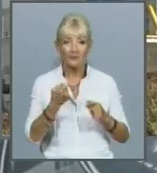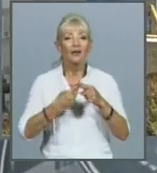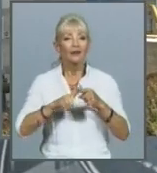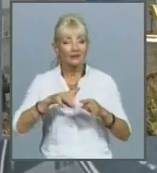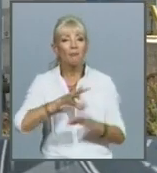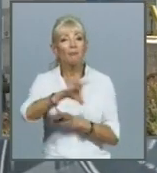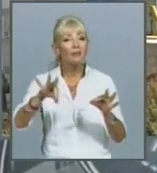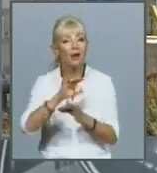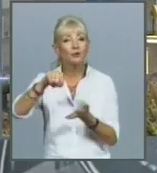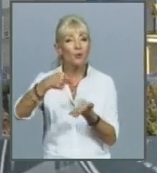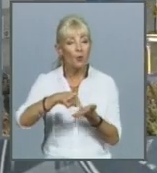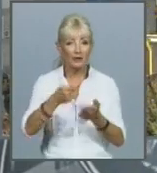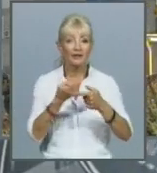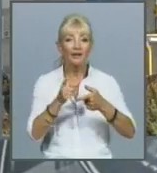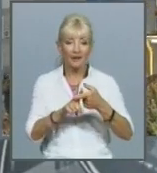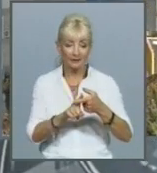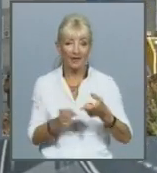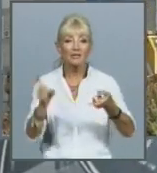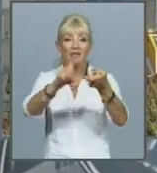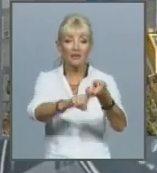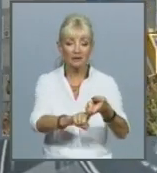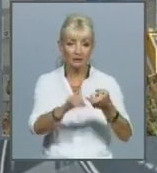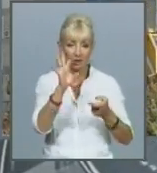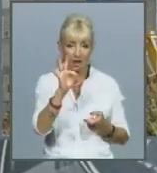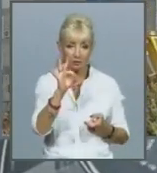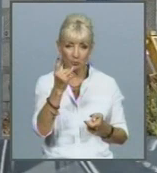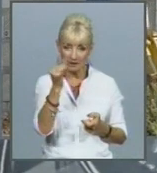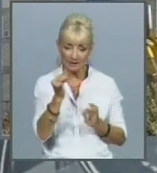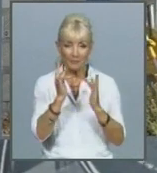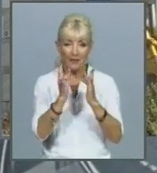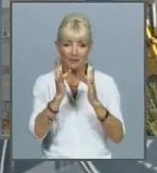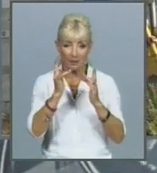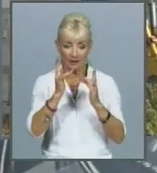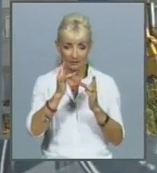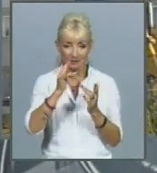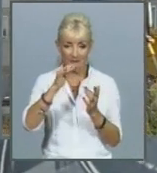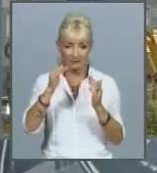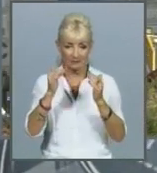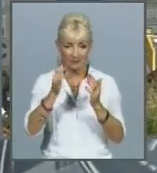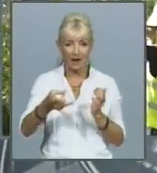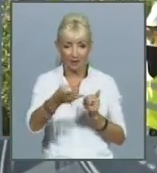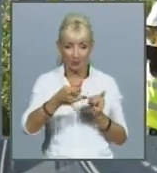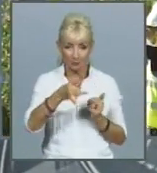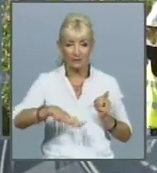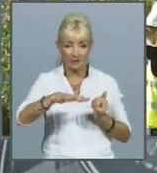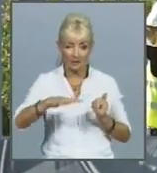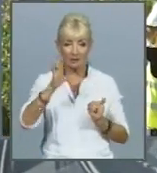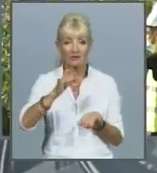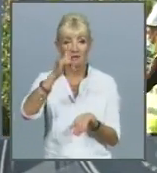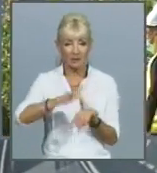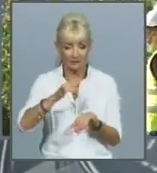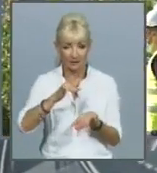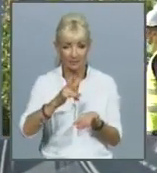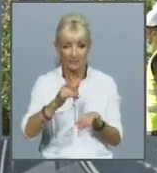міста. Це з'єднить один із крупних спальних жилищних масивів з центром більш швидким путем. Виграш ставить